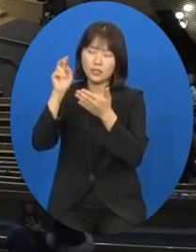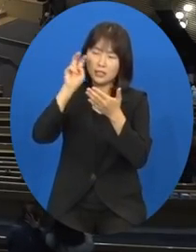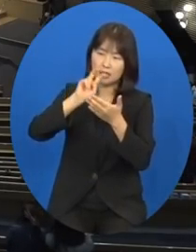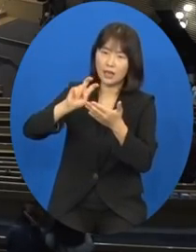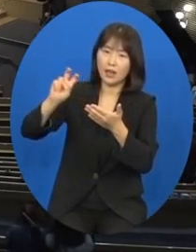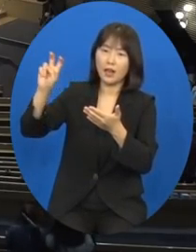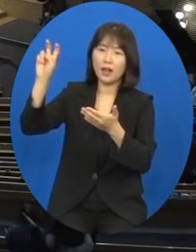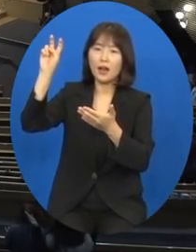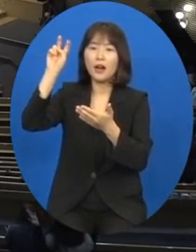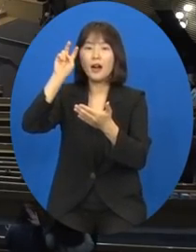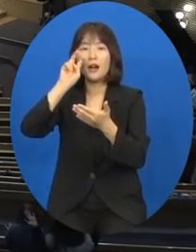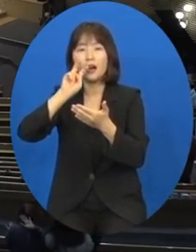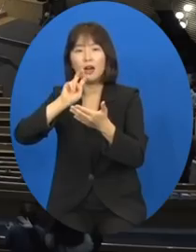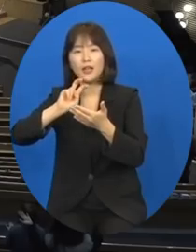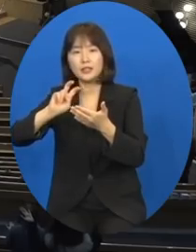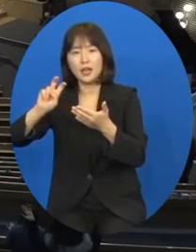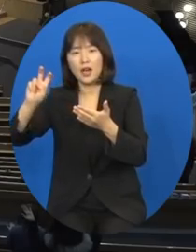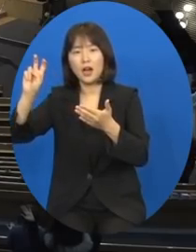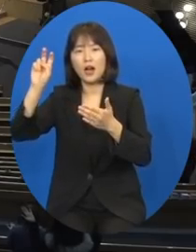who